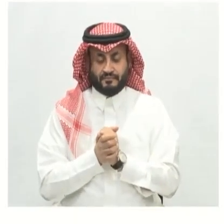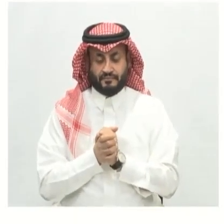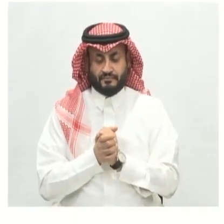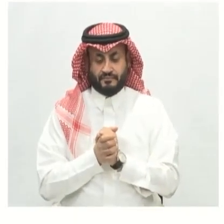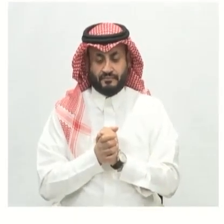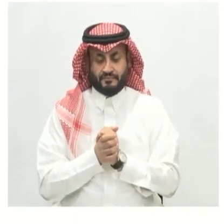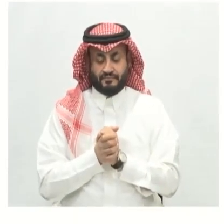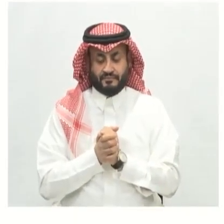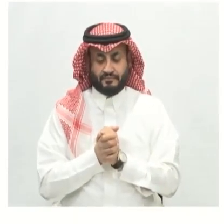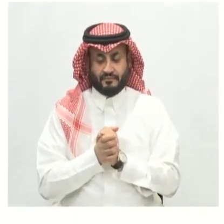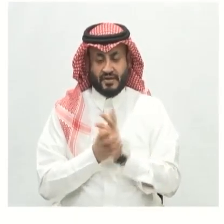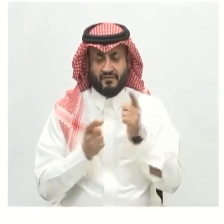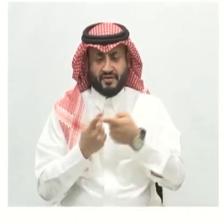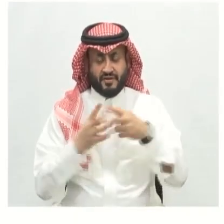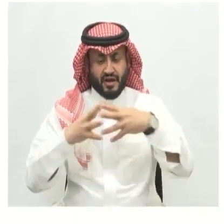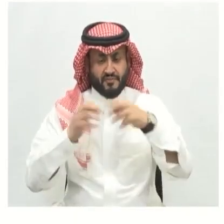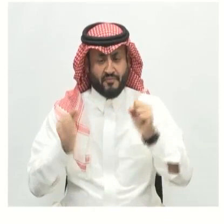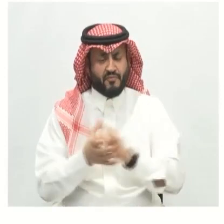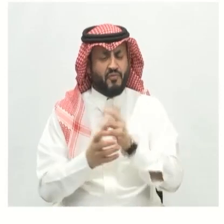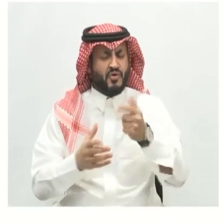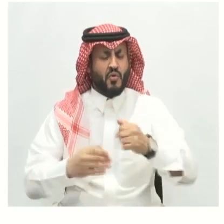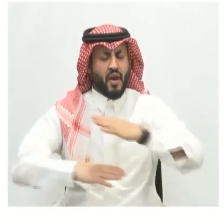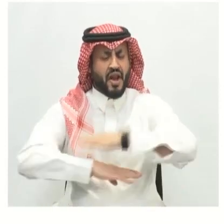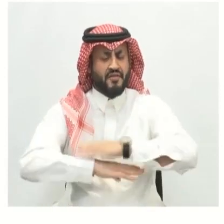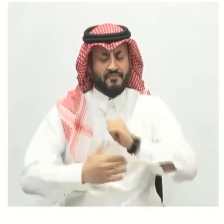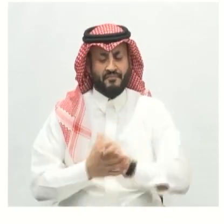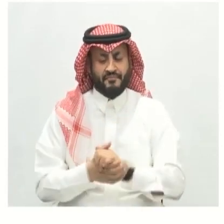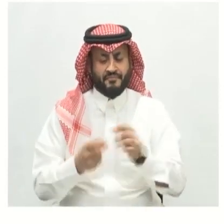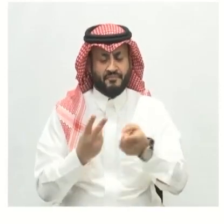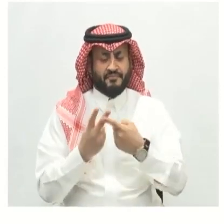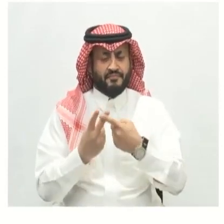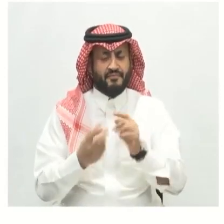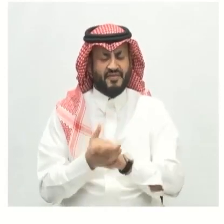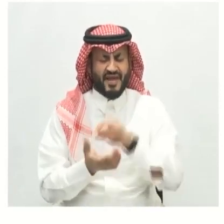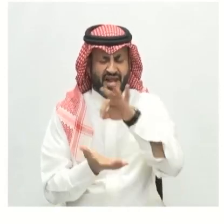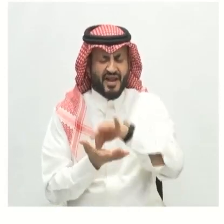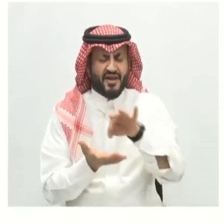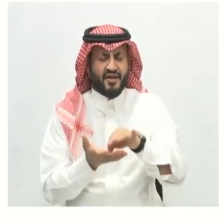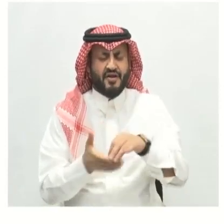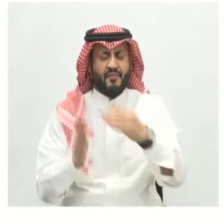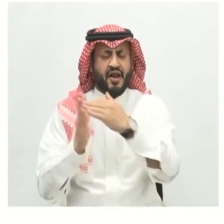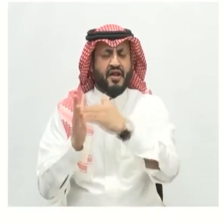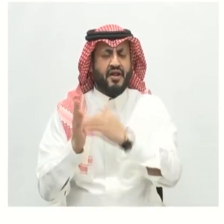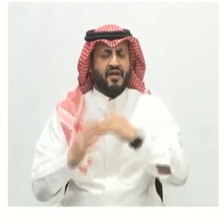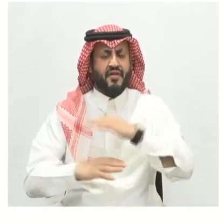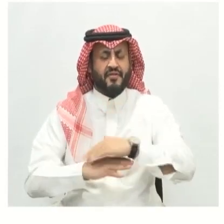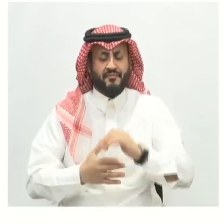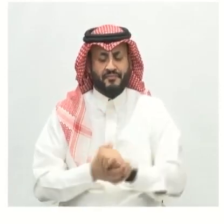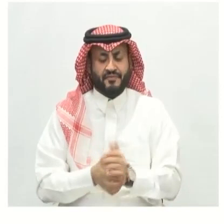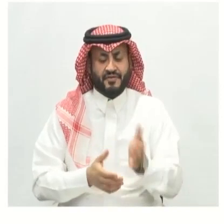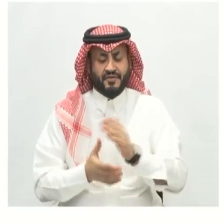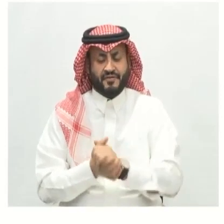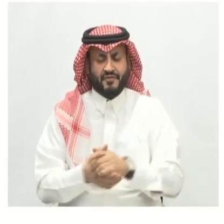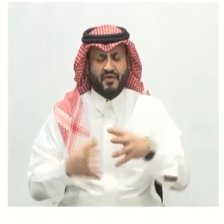الدرس ان اعرف مفهوم النظام ثانيا ان احدد عناصر النظام ثالثا ان